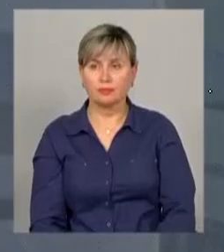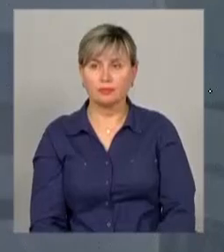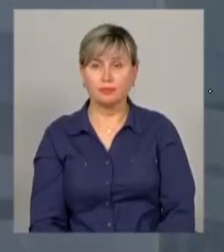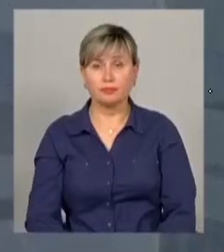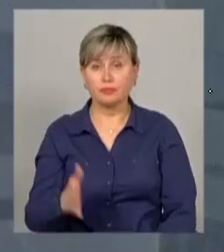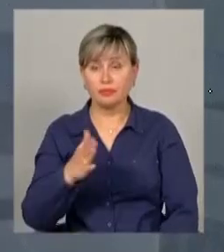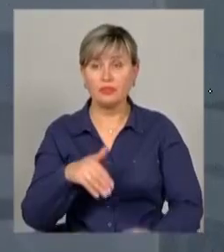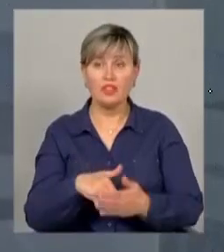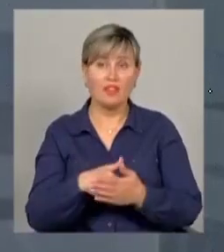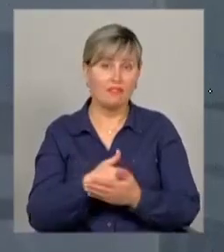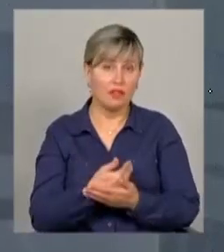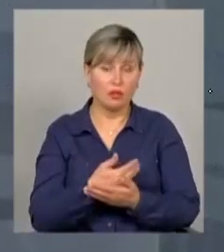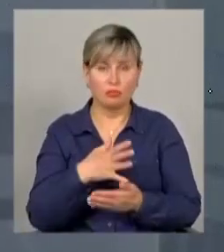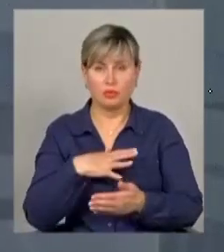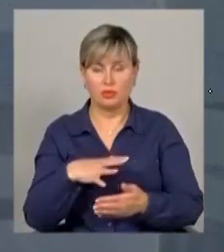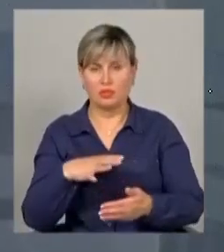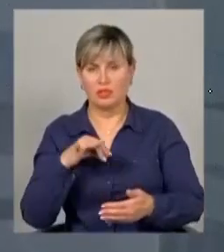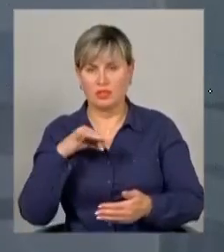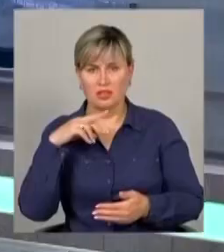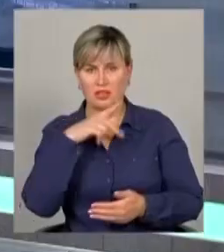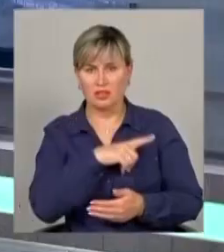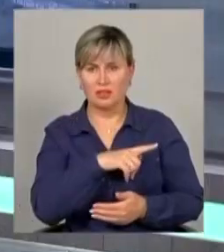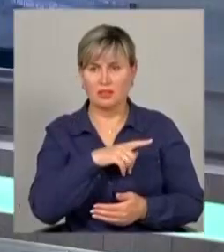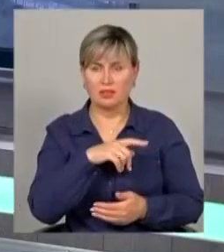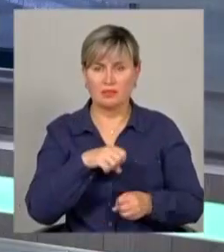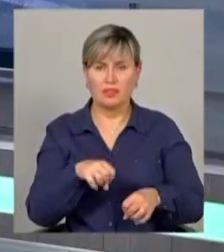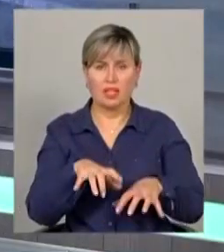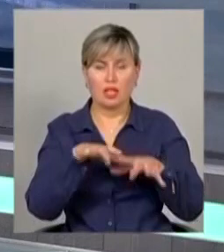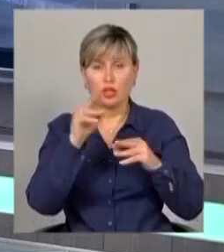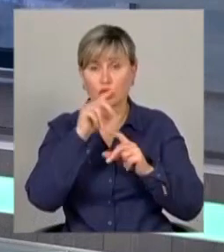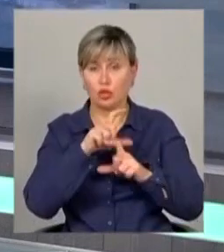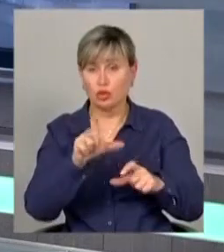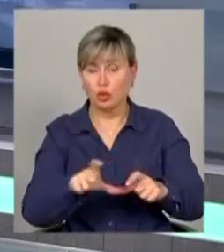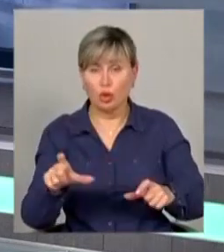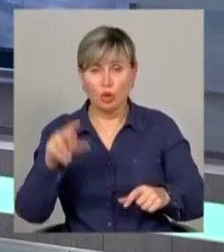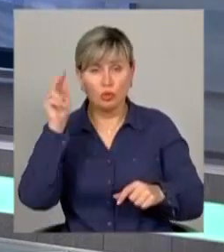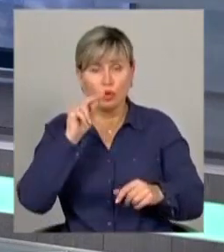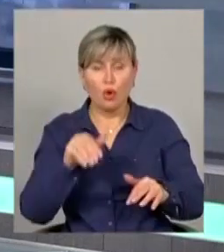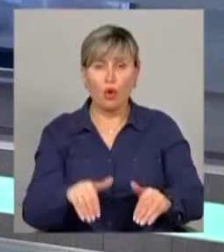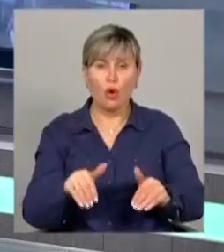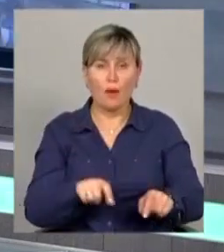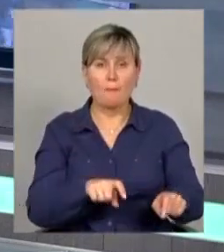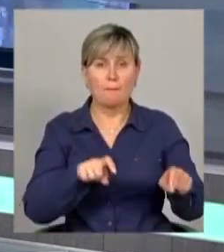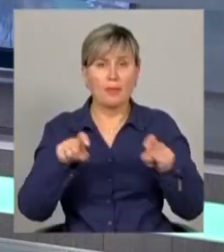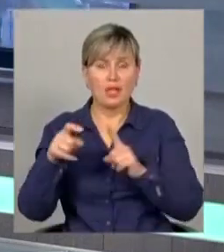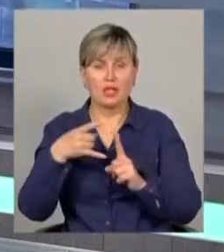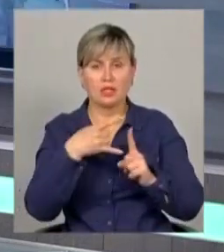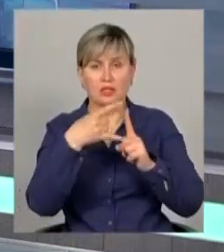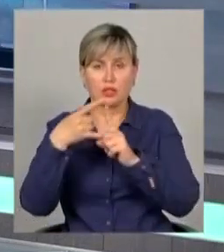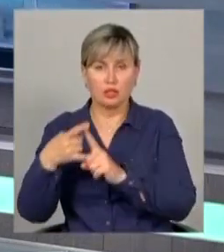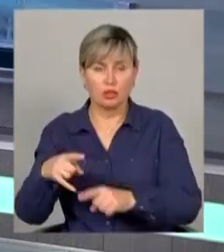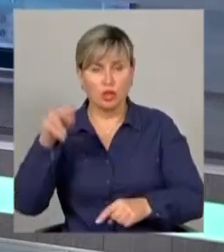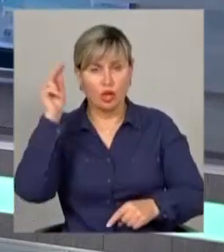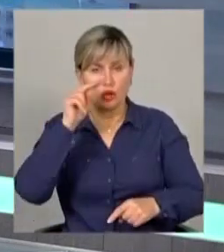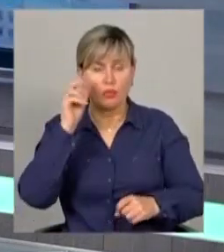Атырау вновь окутал дым и едкий запах гари. Школьников и учащихся колледжа перевели на дистанционный формат